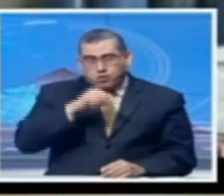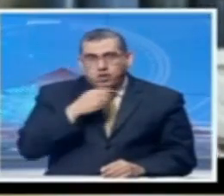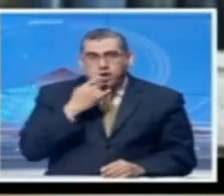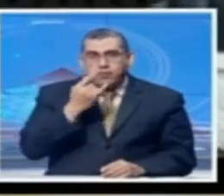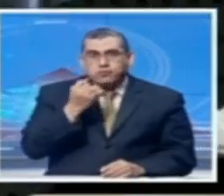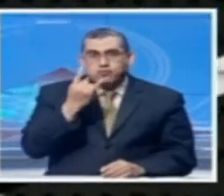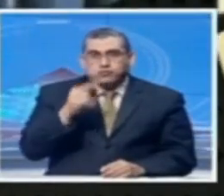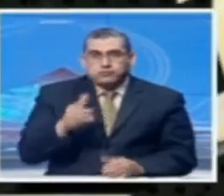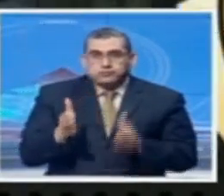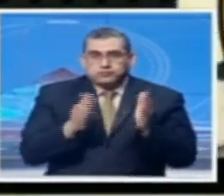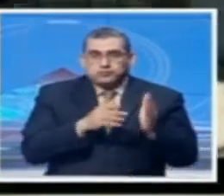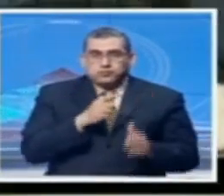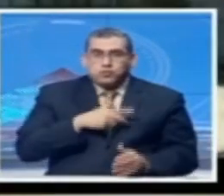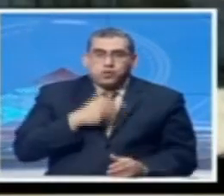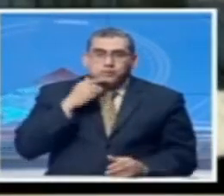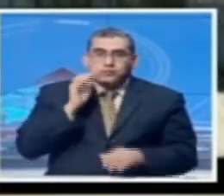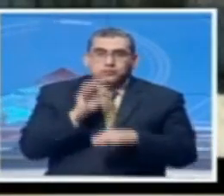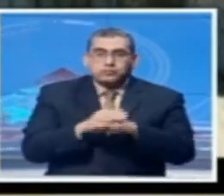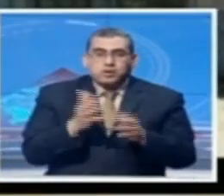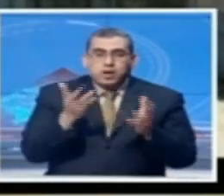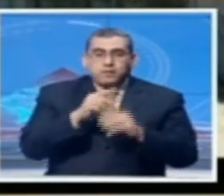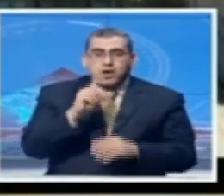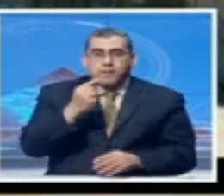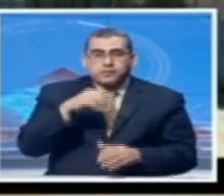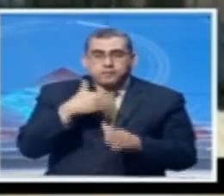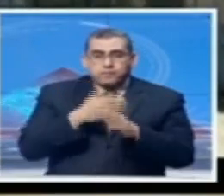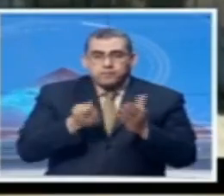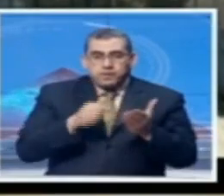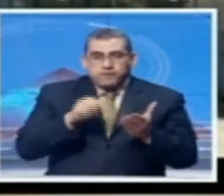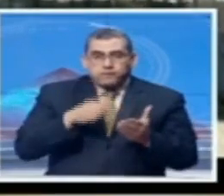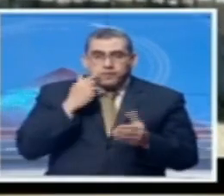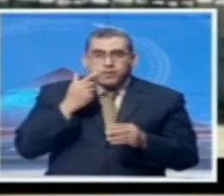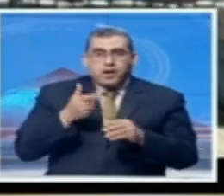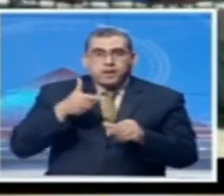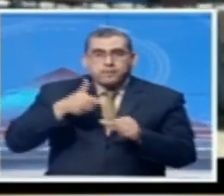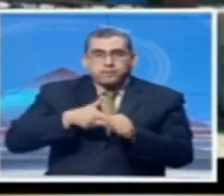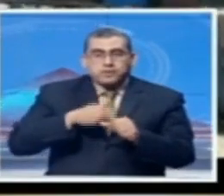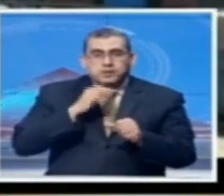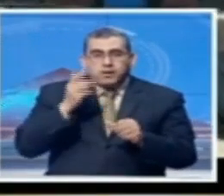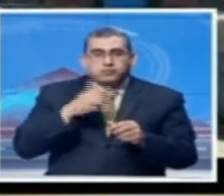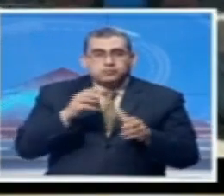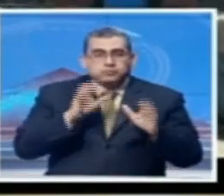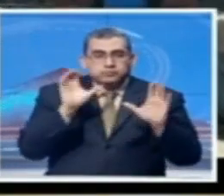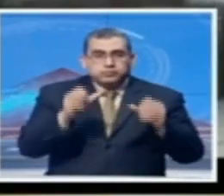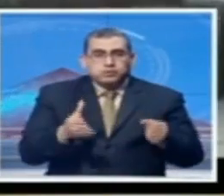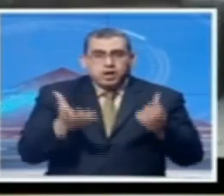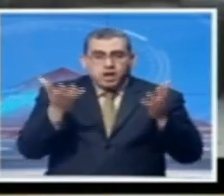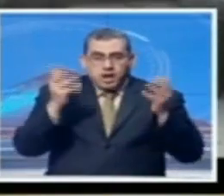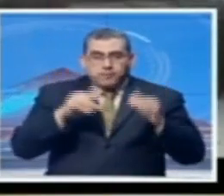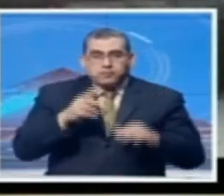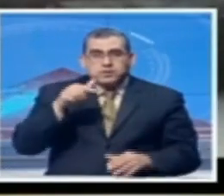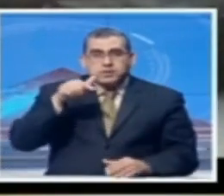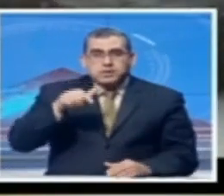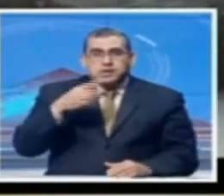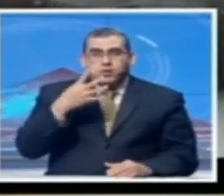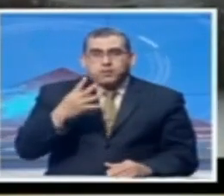395010 جنيهات. وتم ضبط 15 قضية مواد بترولية بمضبوطات بلغت